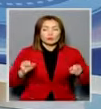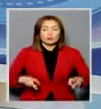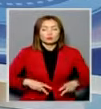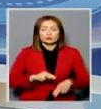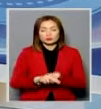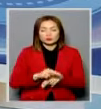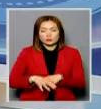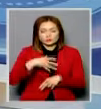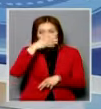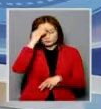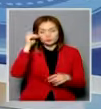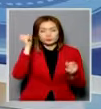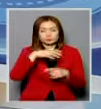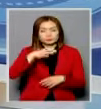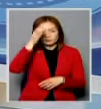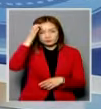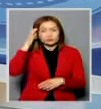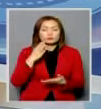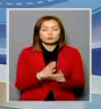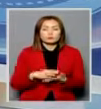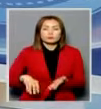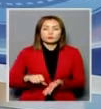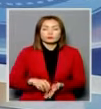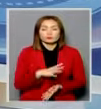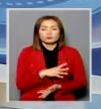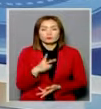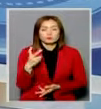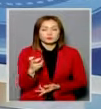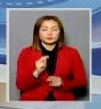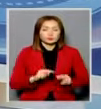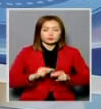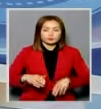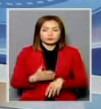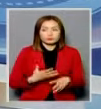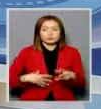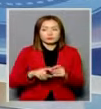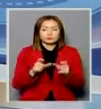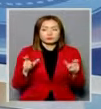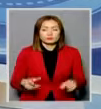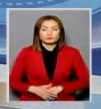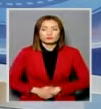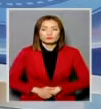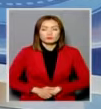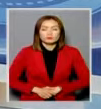секции и обменялись мнениями с экспертами. В форуме приняли участие около 200 учителей из всех школ области.